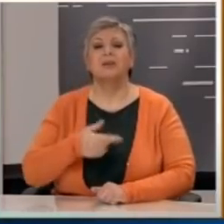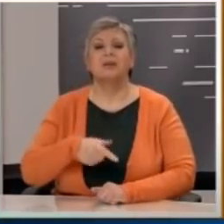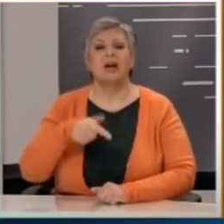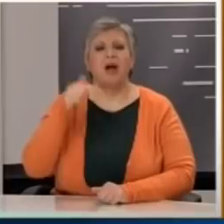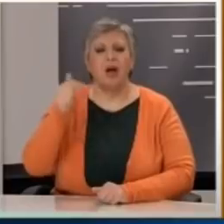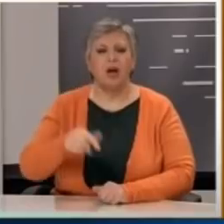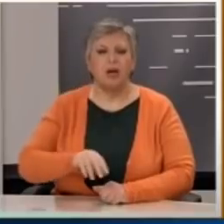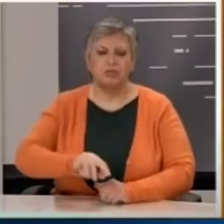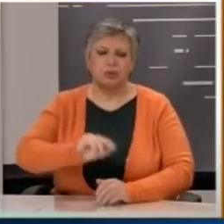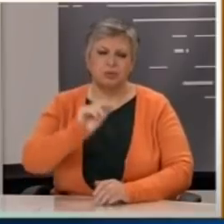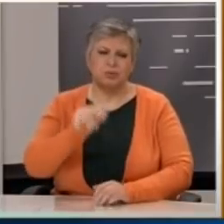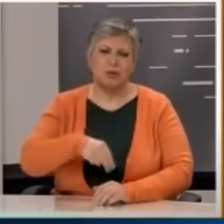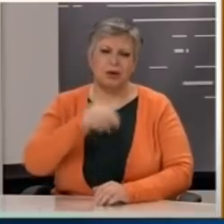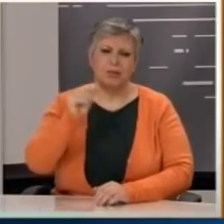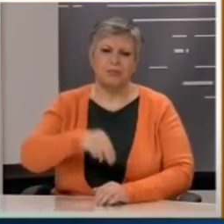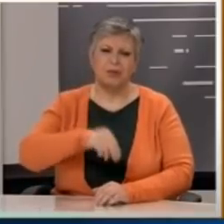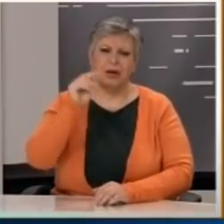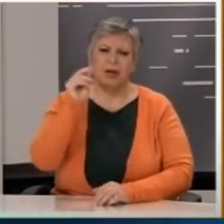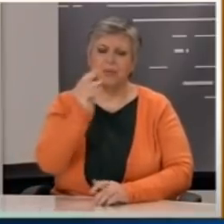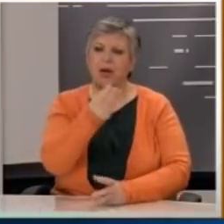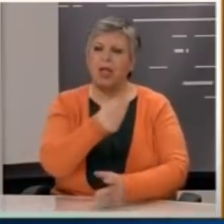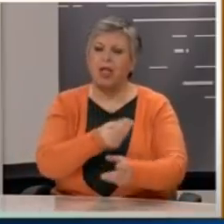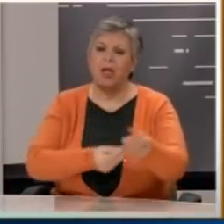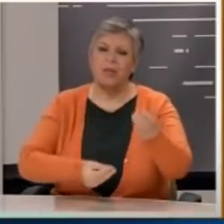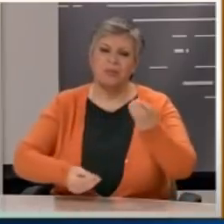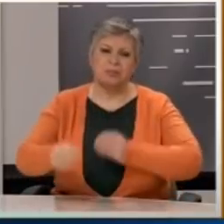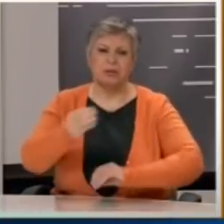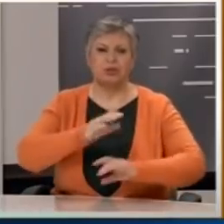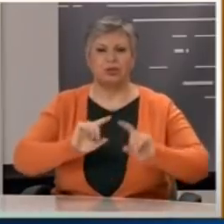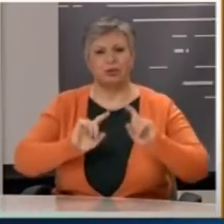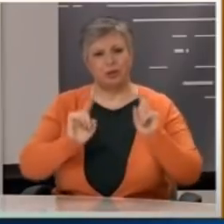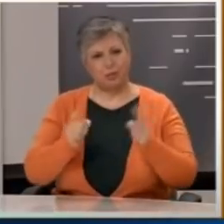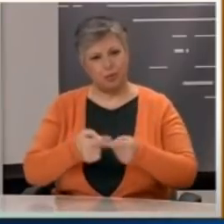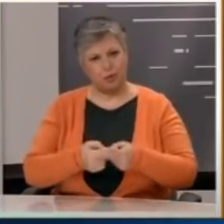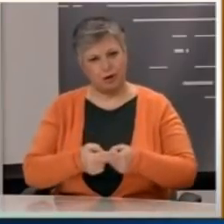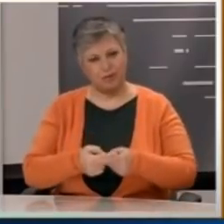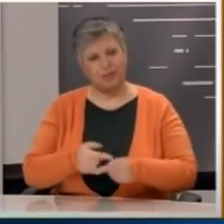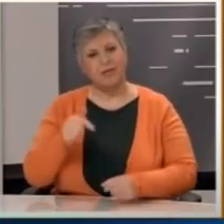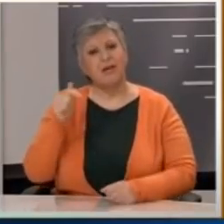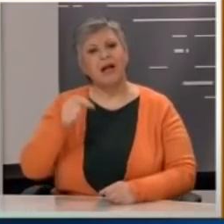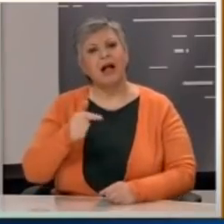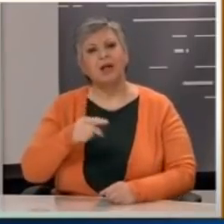έγινε ο μνημονιακότερος όλων, αυτό είναι επιβεβαίωση του Κοινοβουλίου.